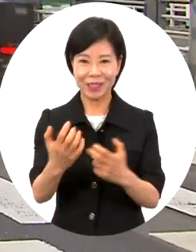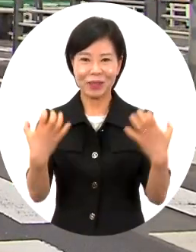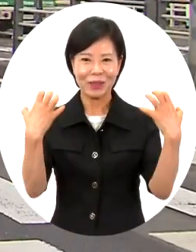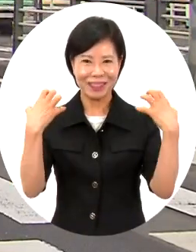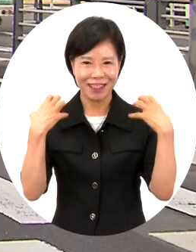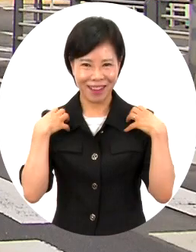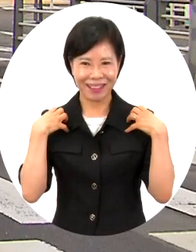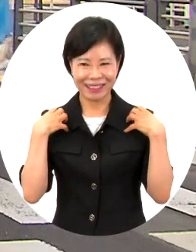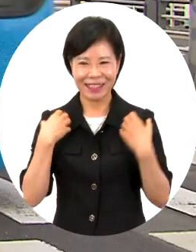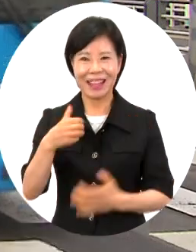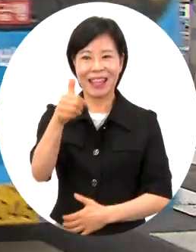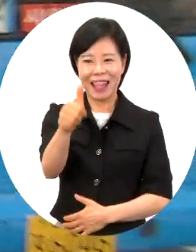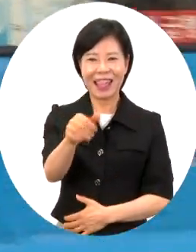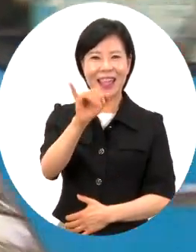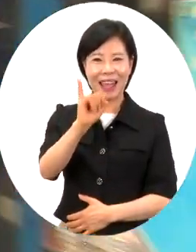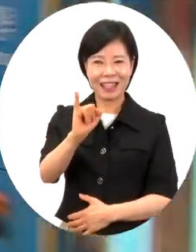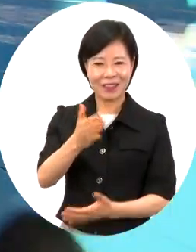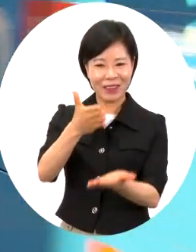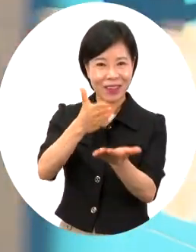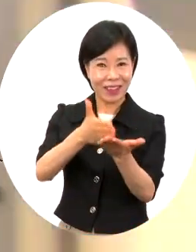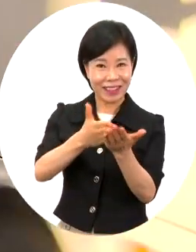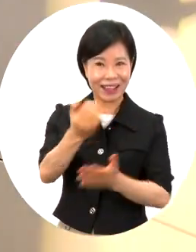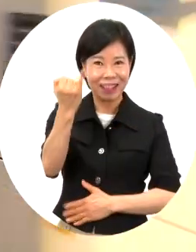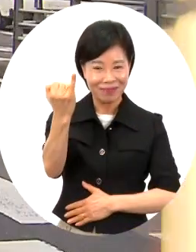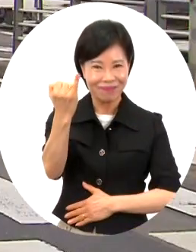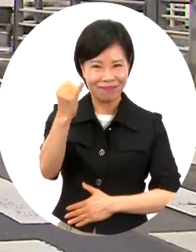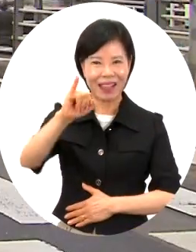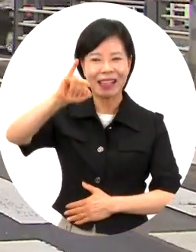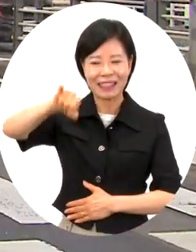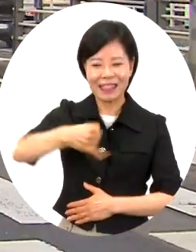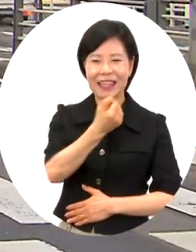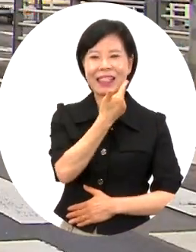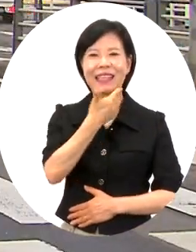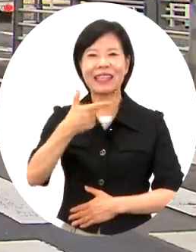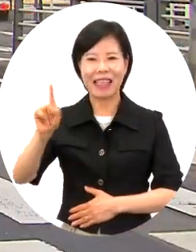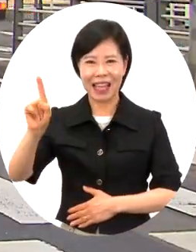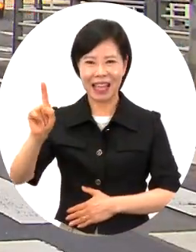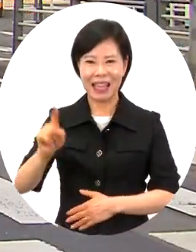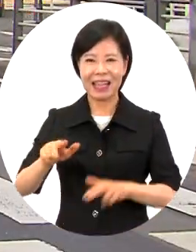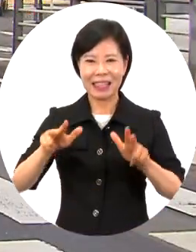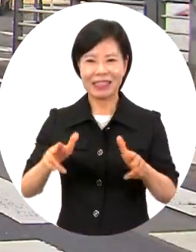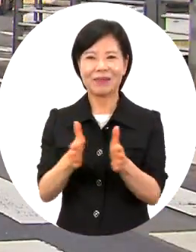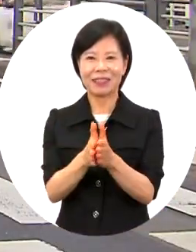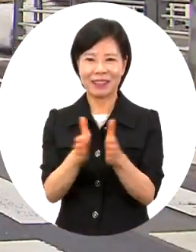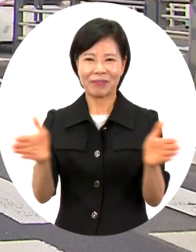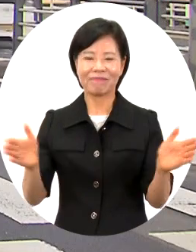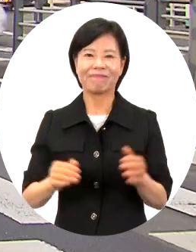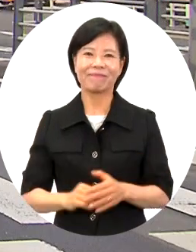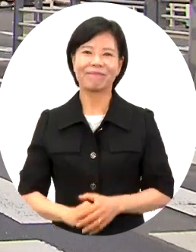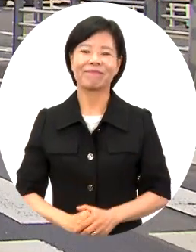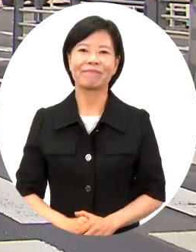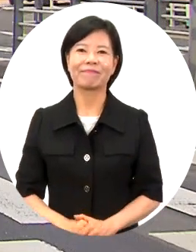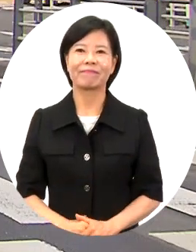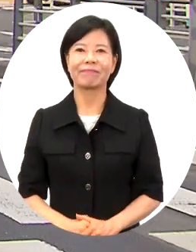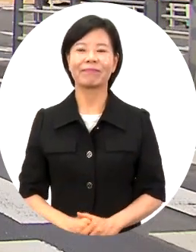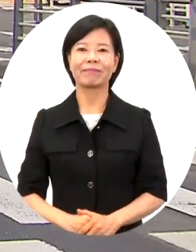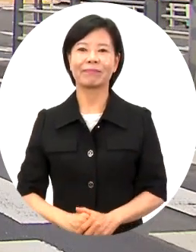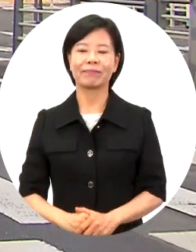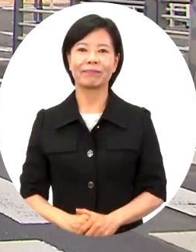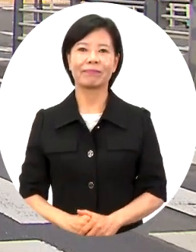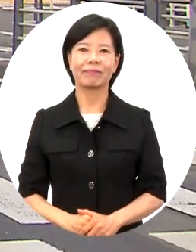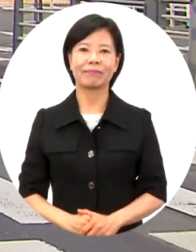안녕하세요. 제주특별자치도 AI 아나운서 제이나입니다. 이번 주 위클리 제주 시작합니다.